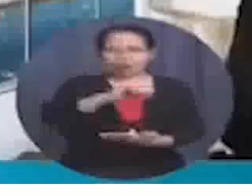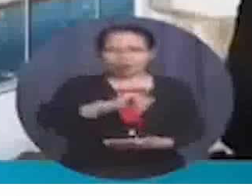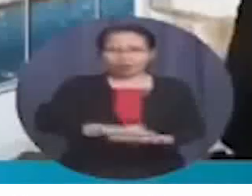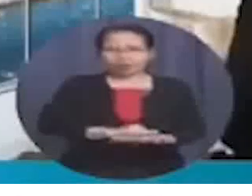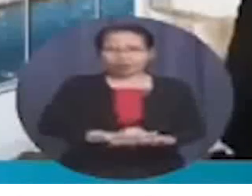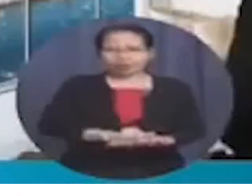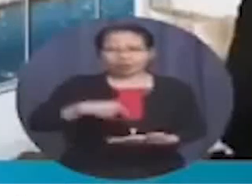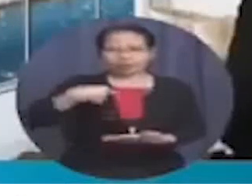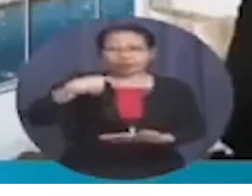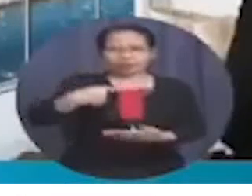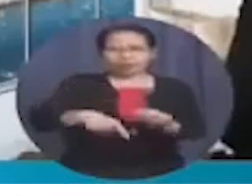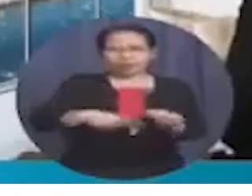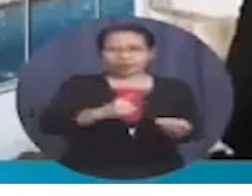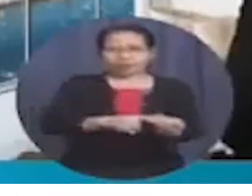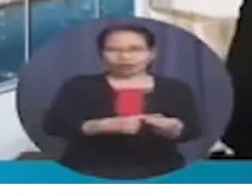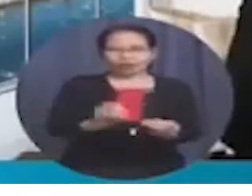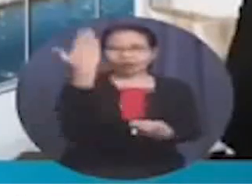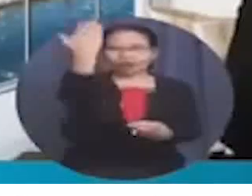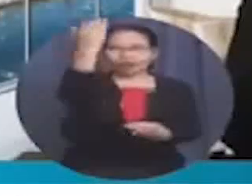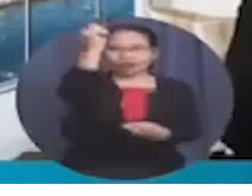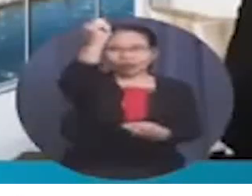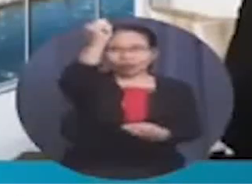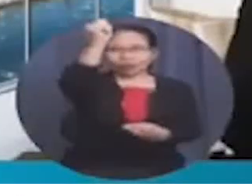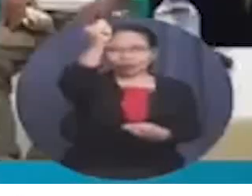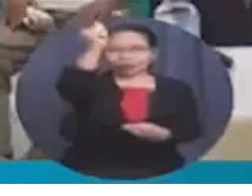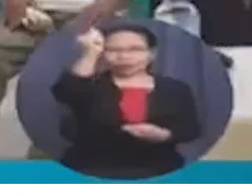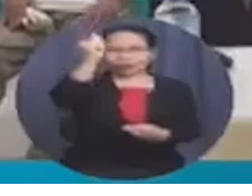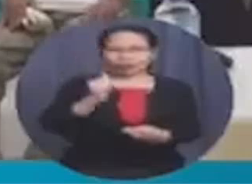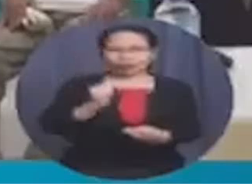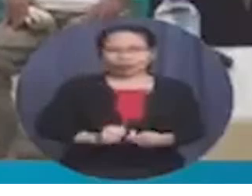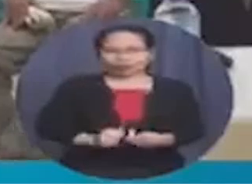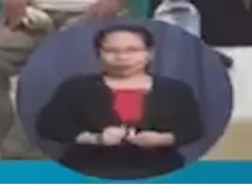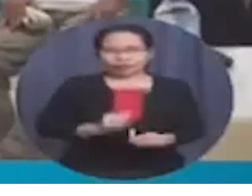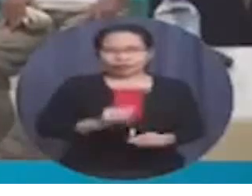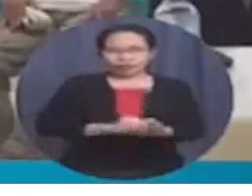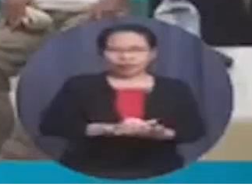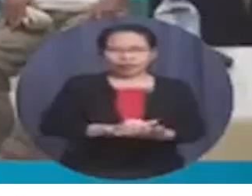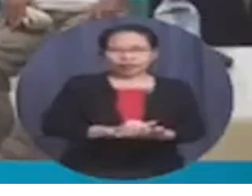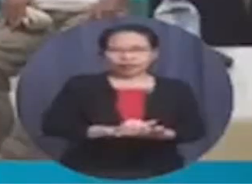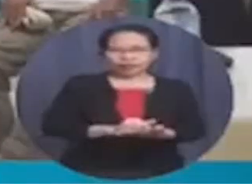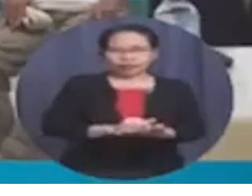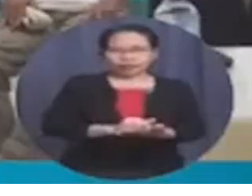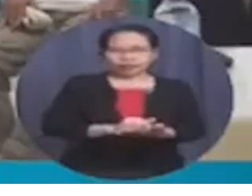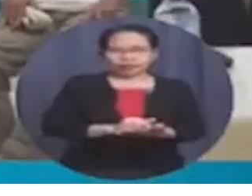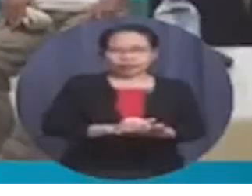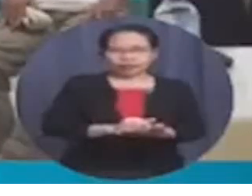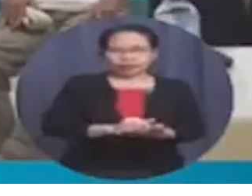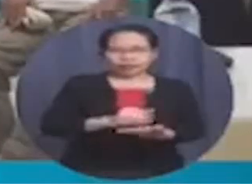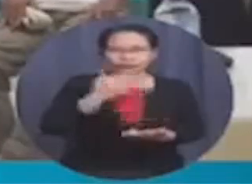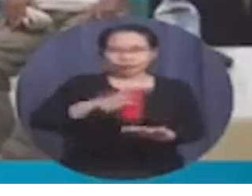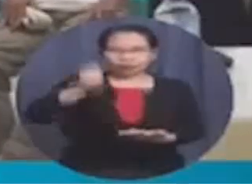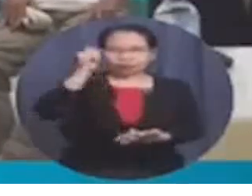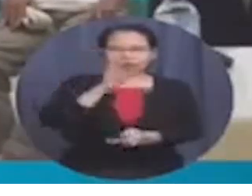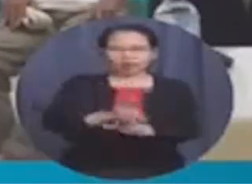ang nagsasabi tungkol sa kanyang sarili. Na? And that is the most reliable